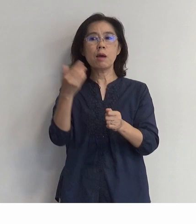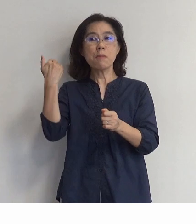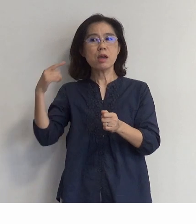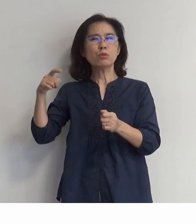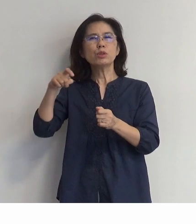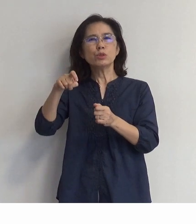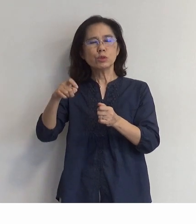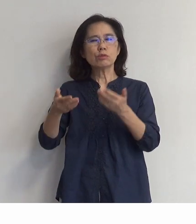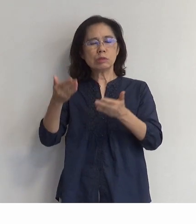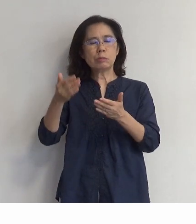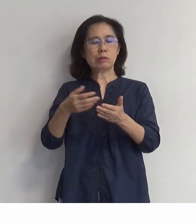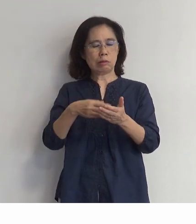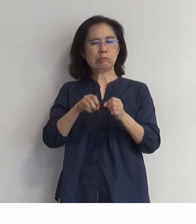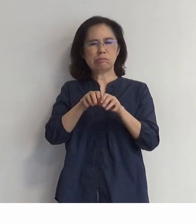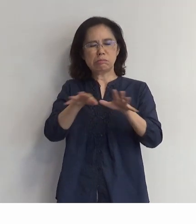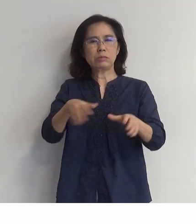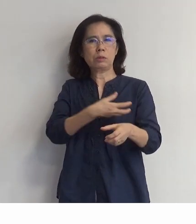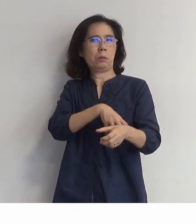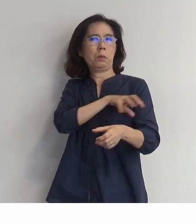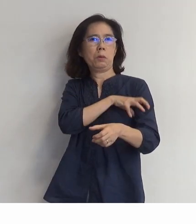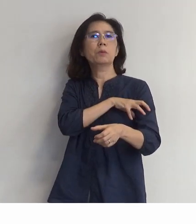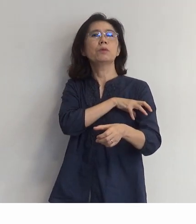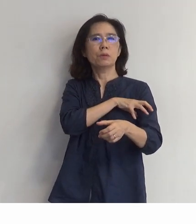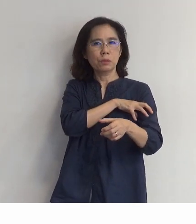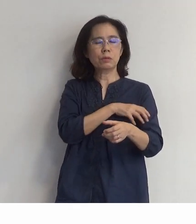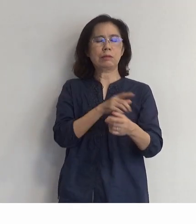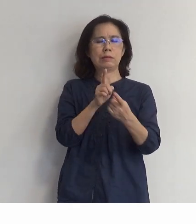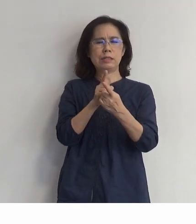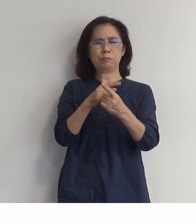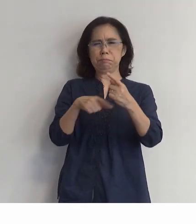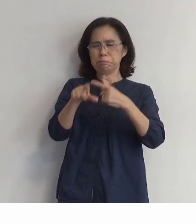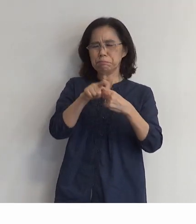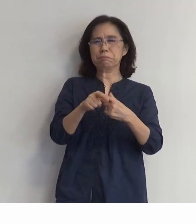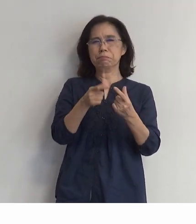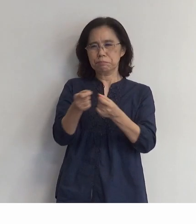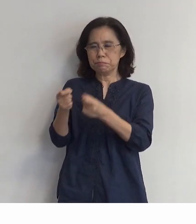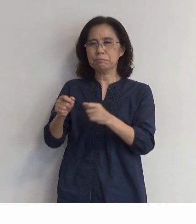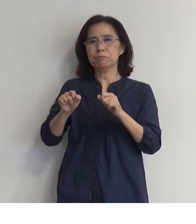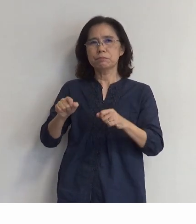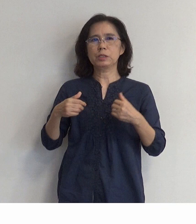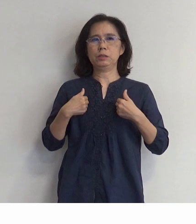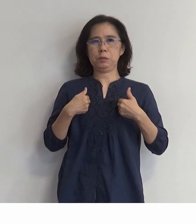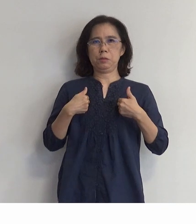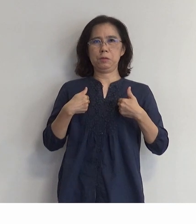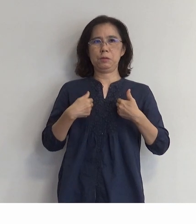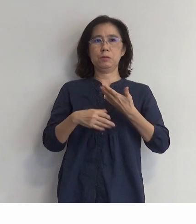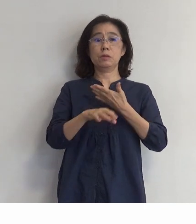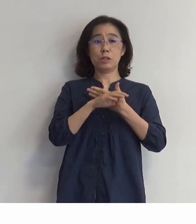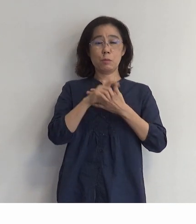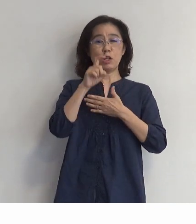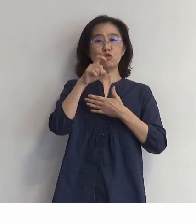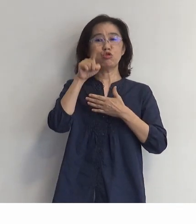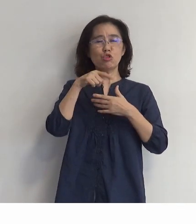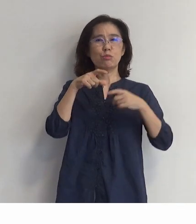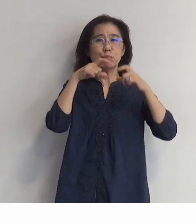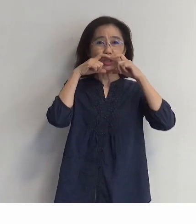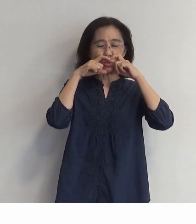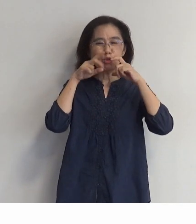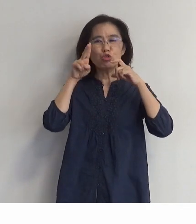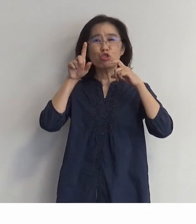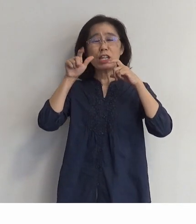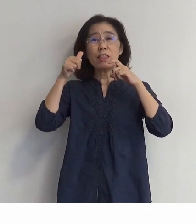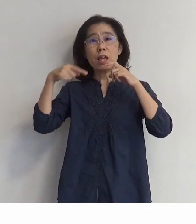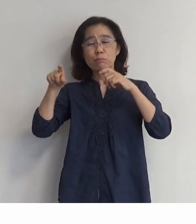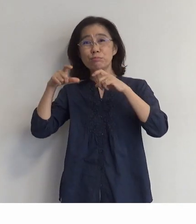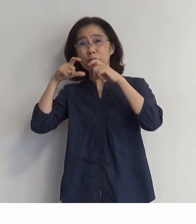強いため、これまで以上の対策徹底が必要です。例えば布マスクやウレタンマスクは不